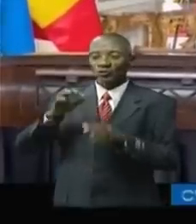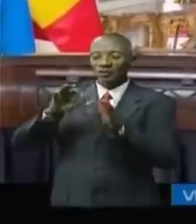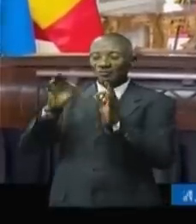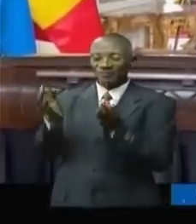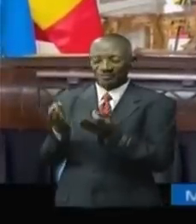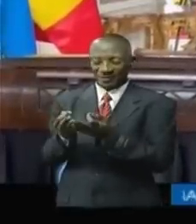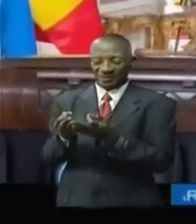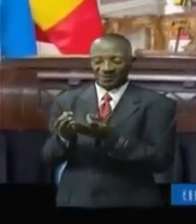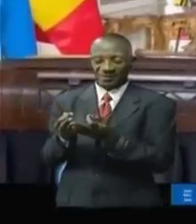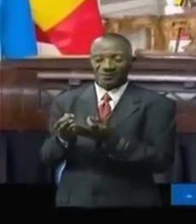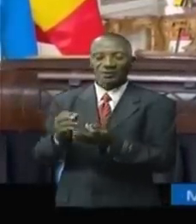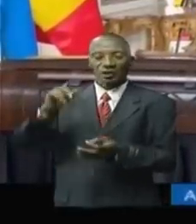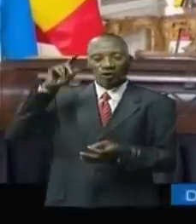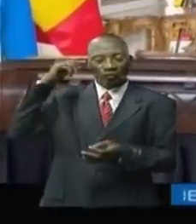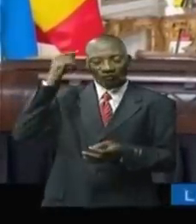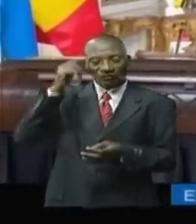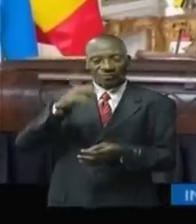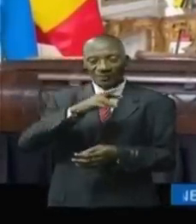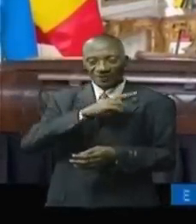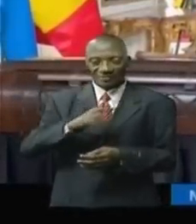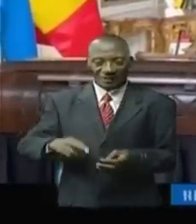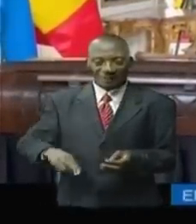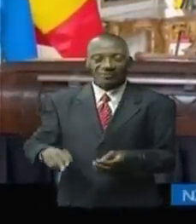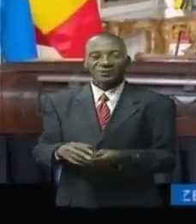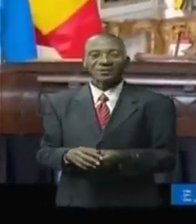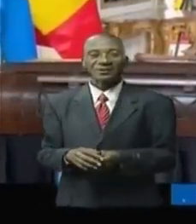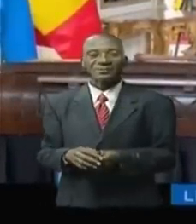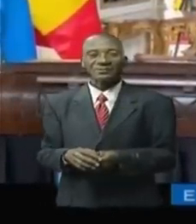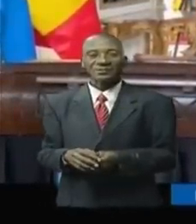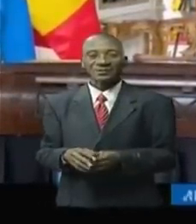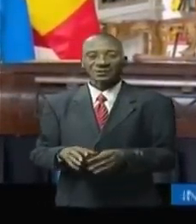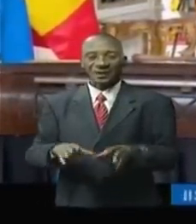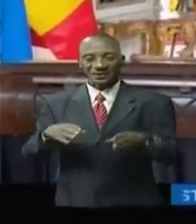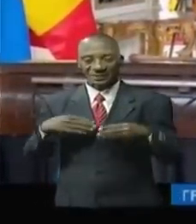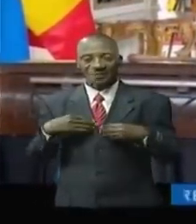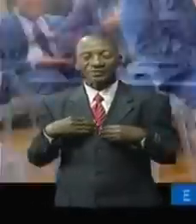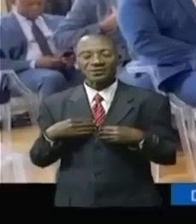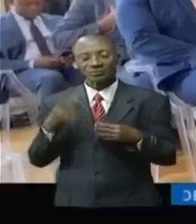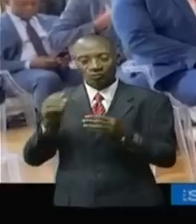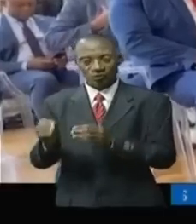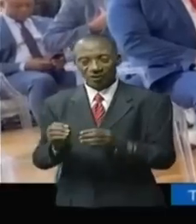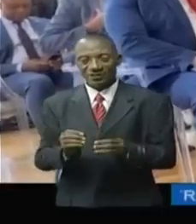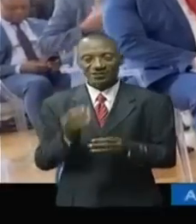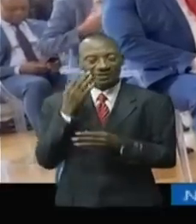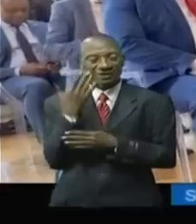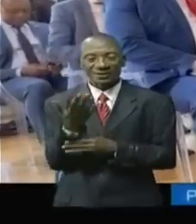République se tient pour que justice leur soit aussi rendue.